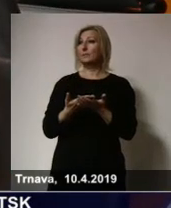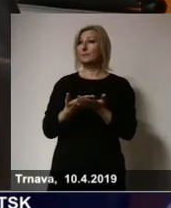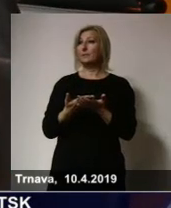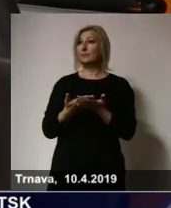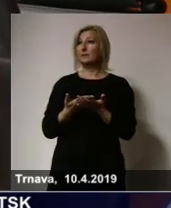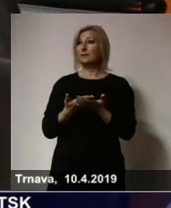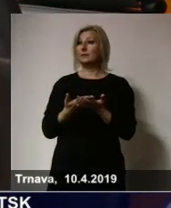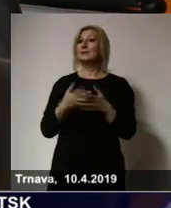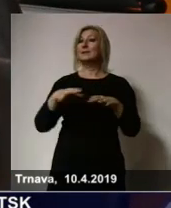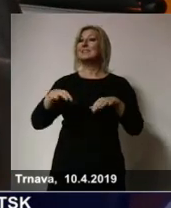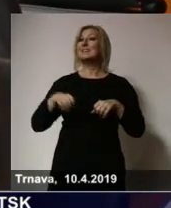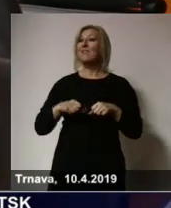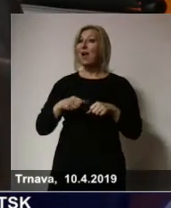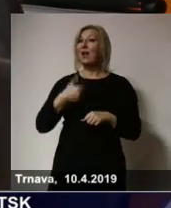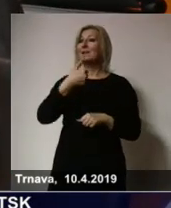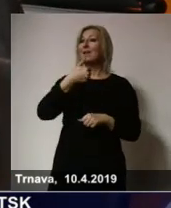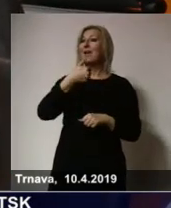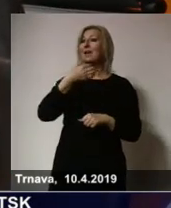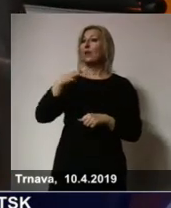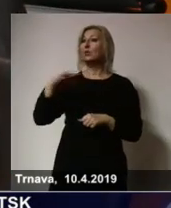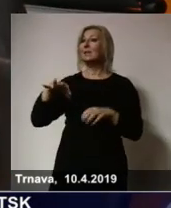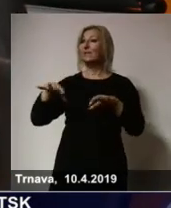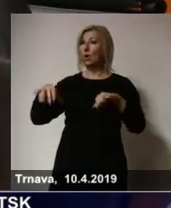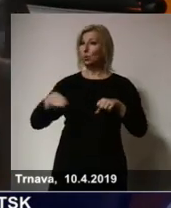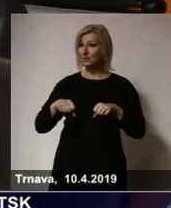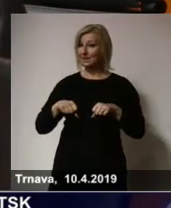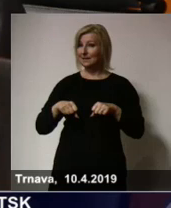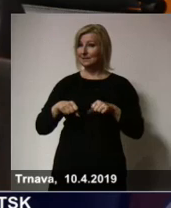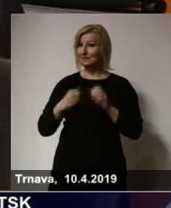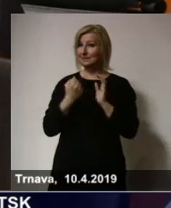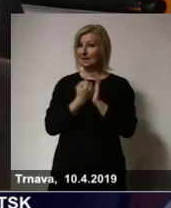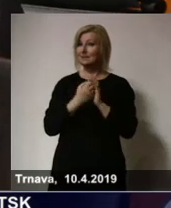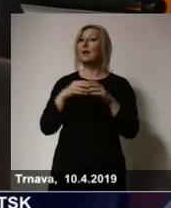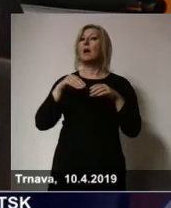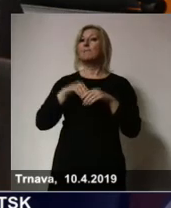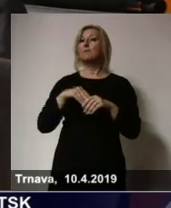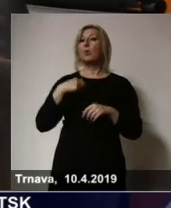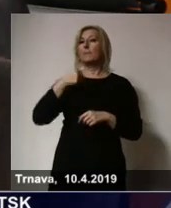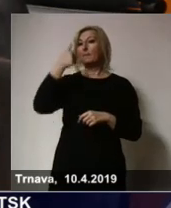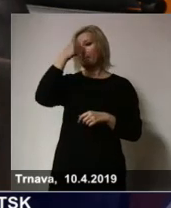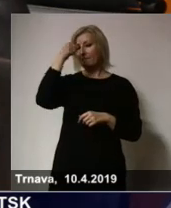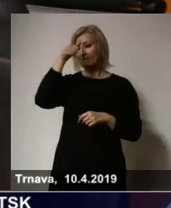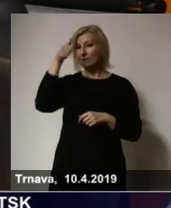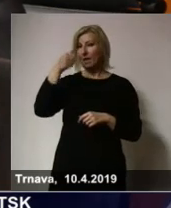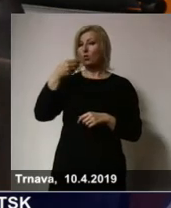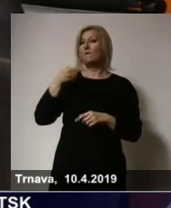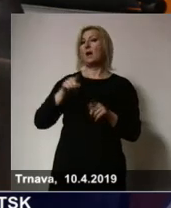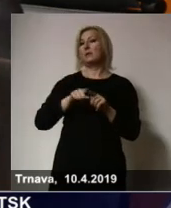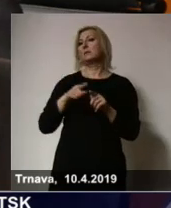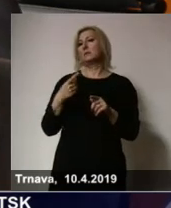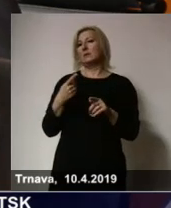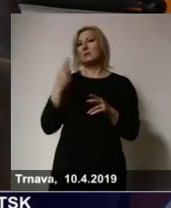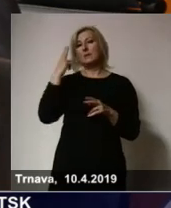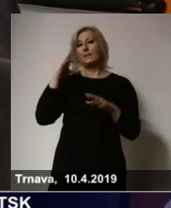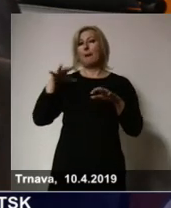na schválenie jednotlivé uznesenia o ambícii menovať, zobrať na vedomie